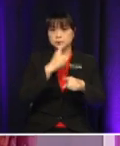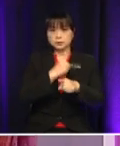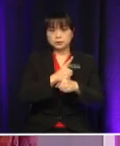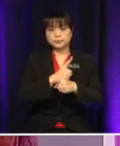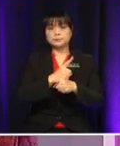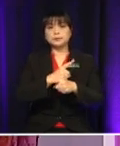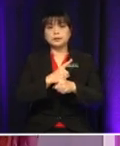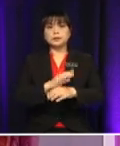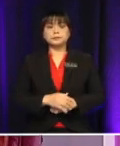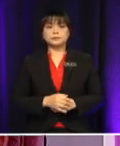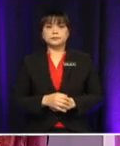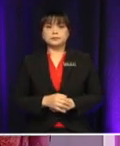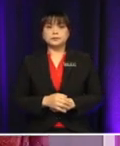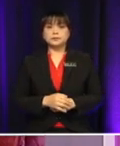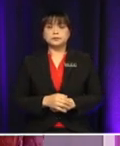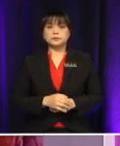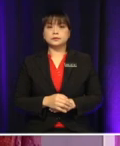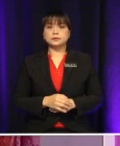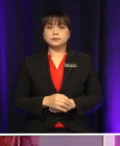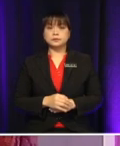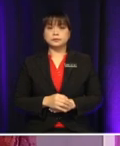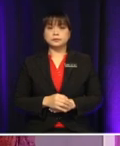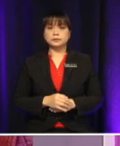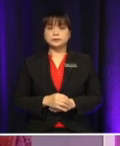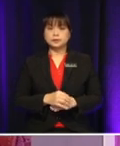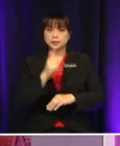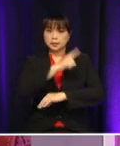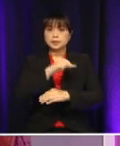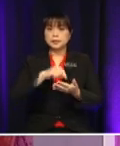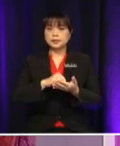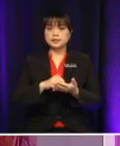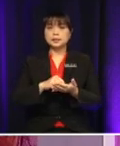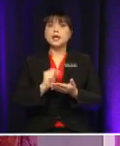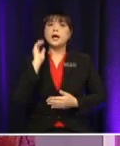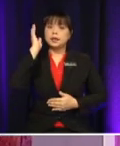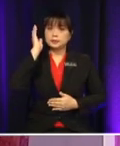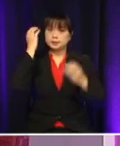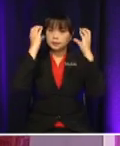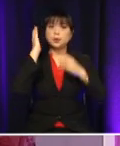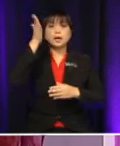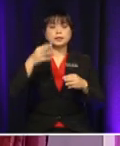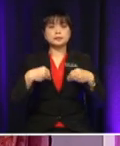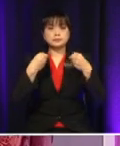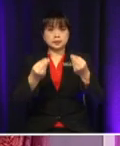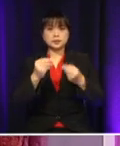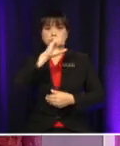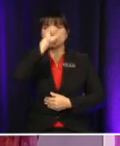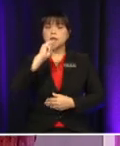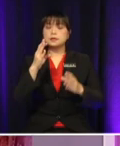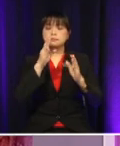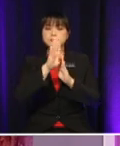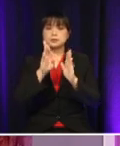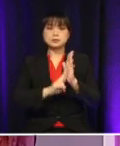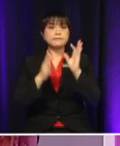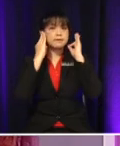memberikan Anda dalam surat pecutan kita ini kita akan memberi soalan-soalan berfokus untuk soal